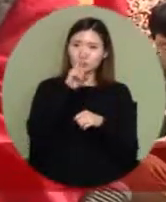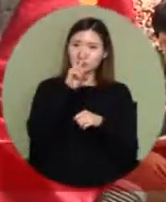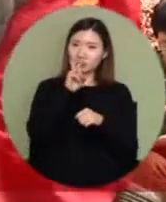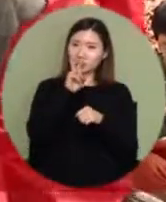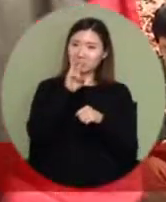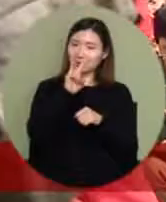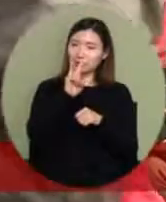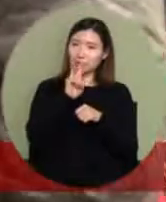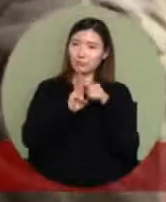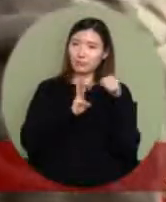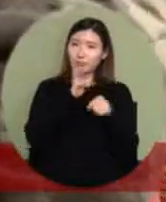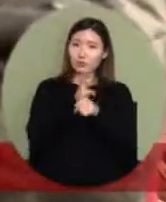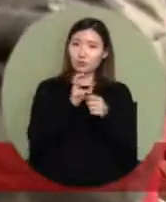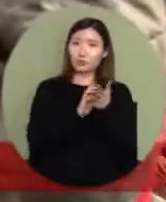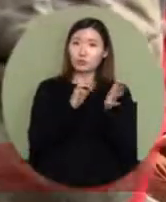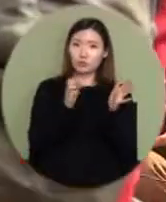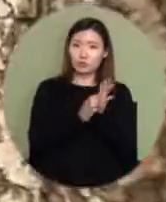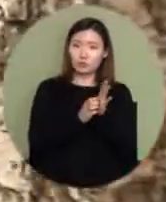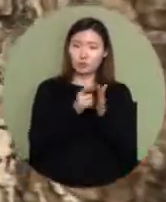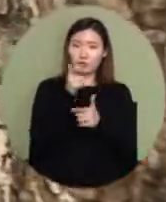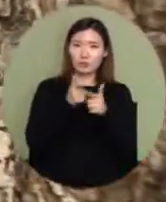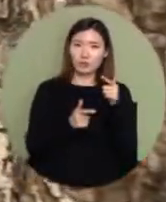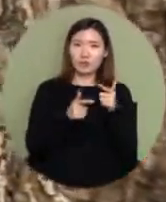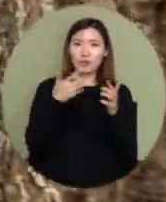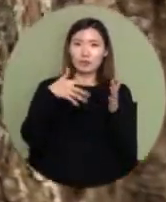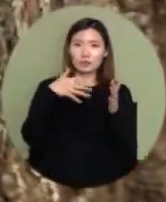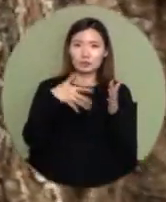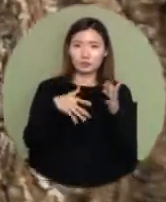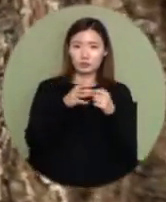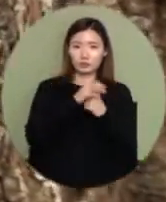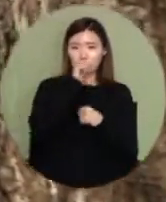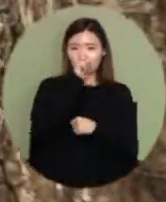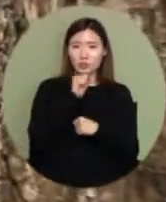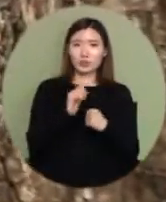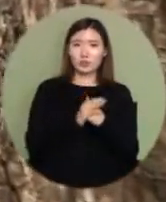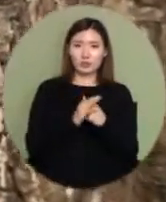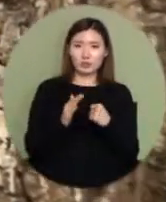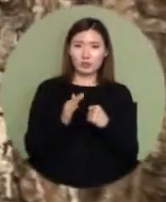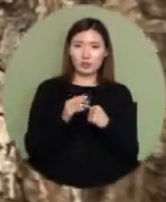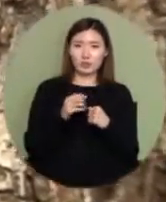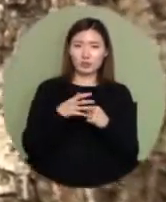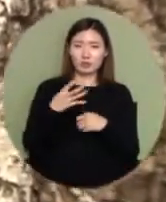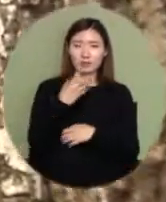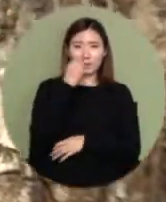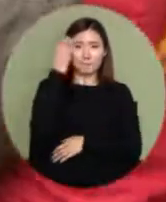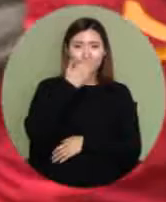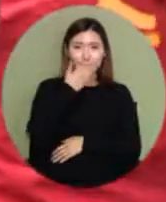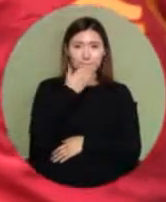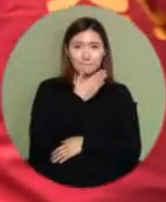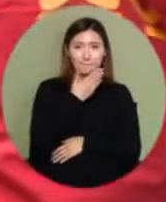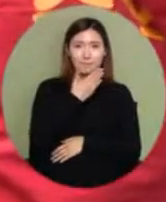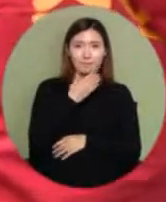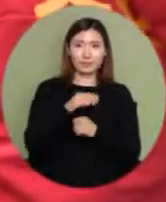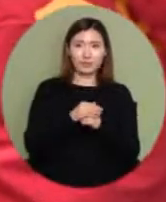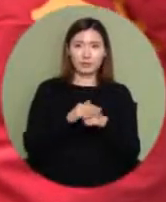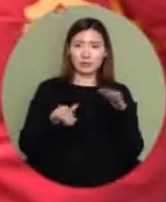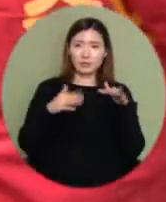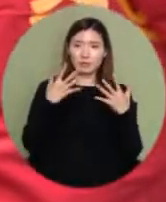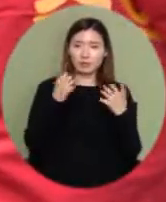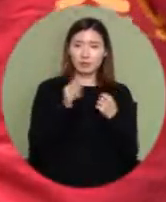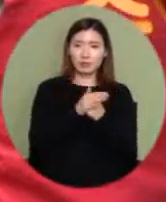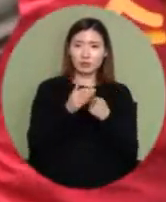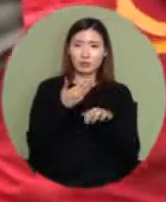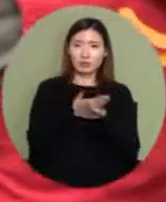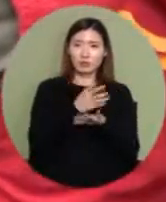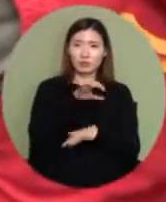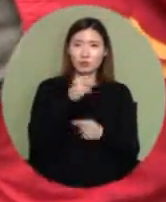2, 3년 정도뿐이 안 되고 또 나무가 아직 천여목이고 유목이고 그러다 보니까 싱싱하고 또 표고 차이가 많이 나서 다른 데에